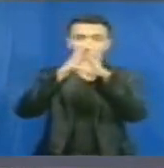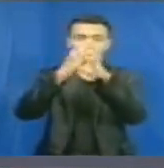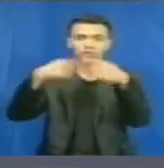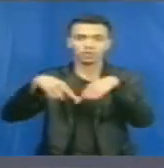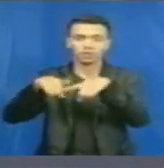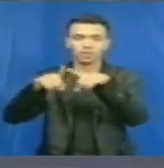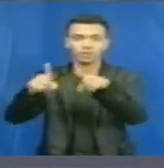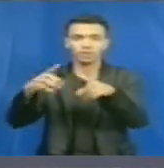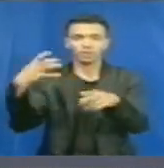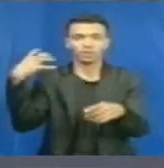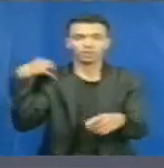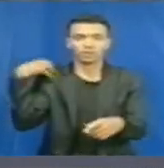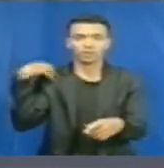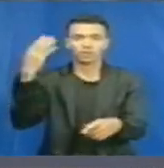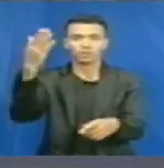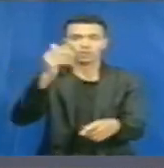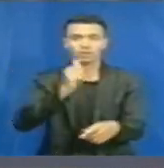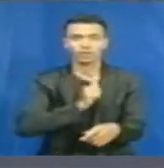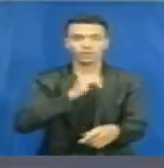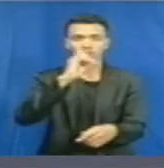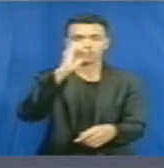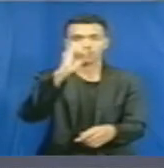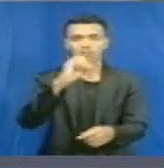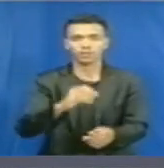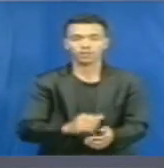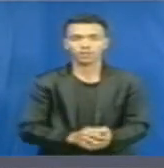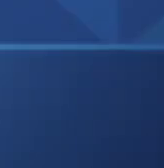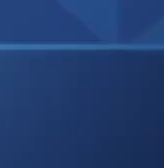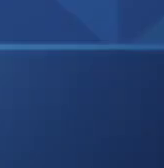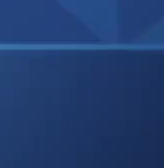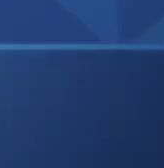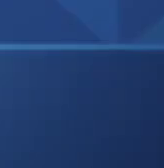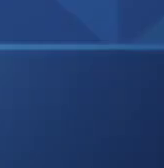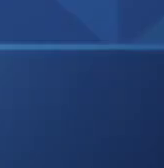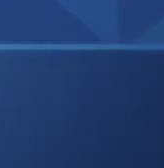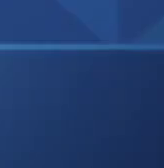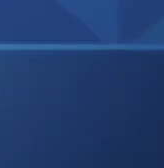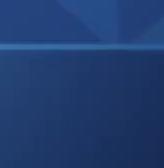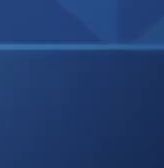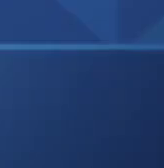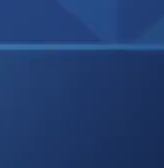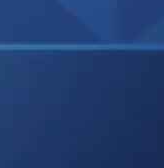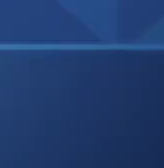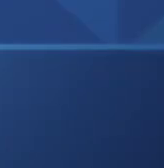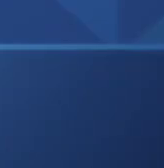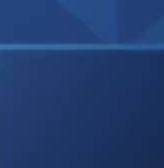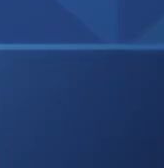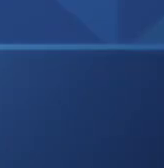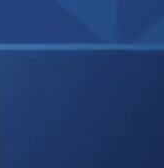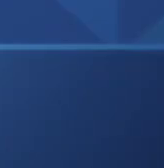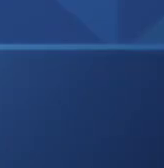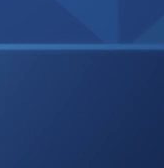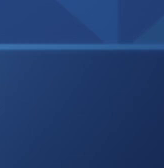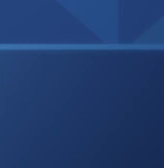plan internasional, ia inarubila, khusus munisipu inar na pulau saber RTTL. Hai, telespectadores, satu hedan